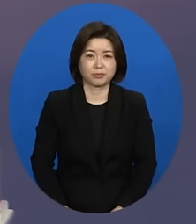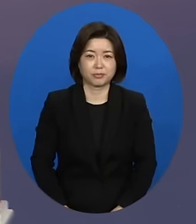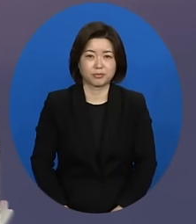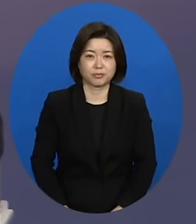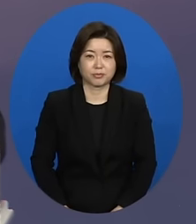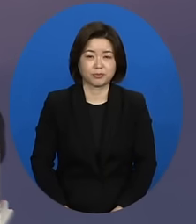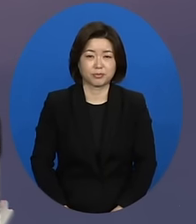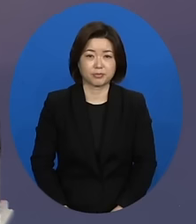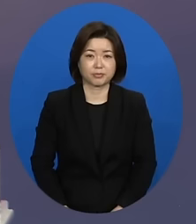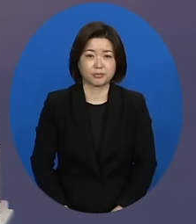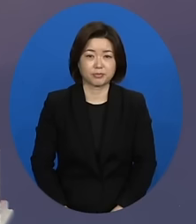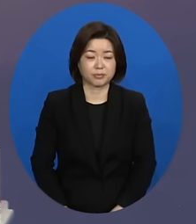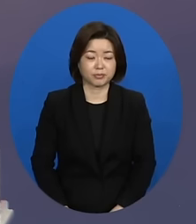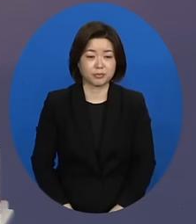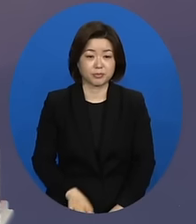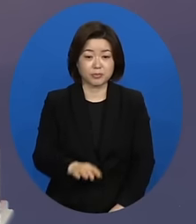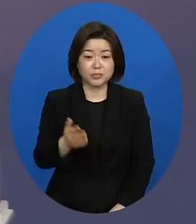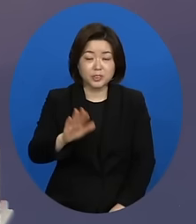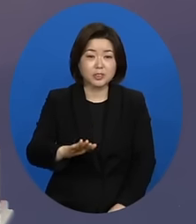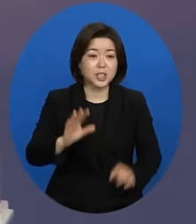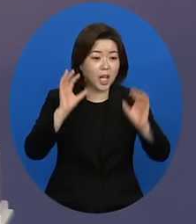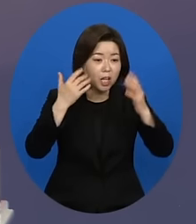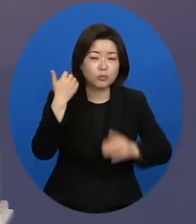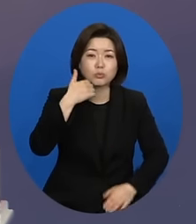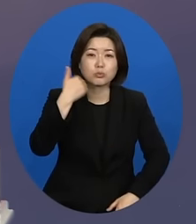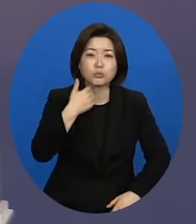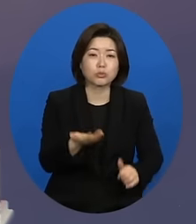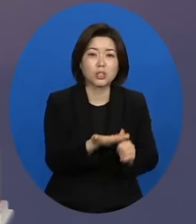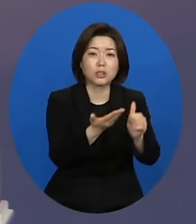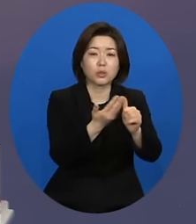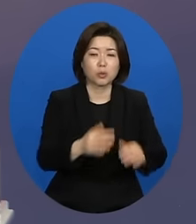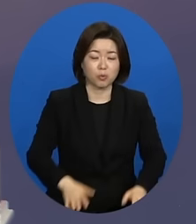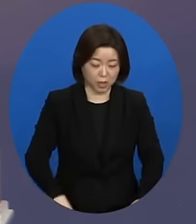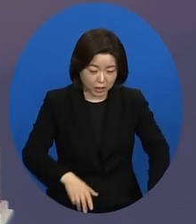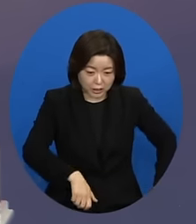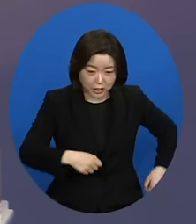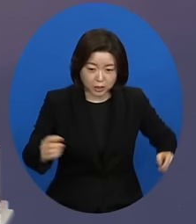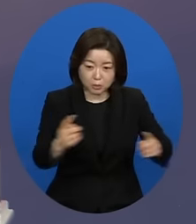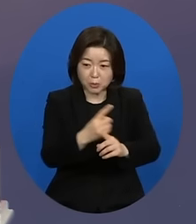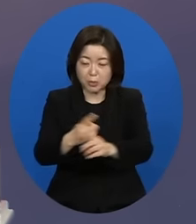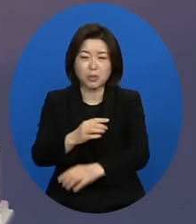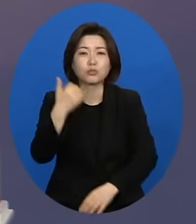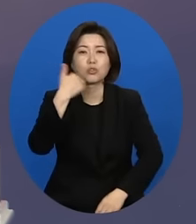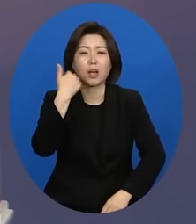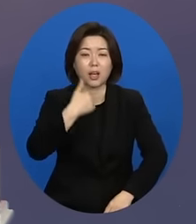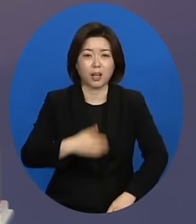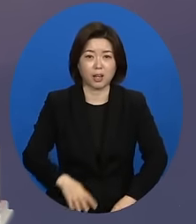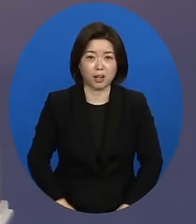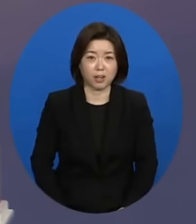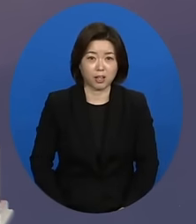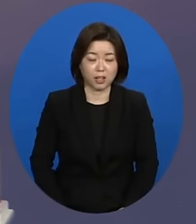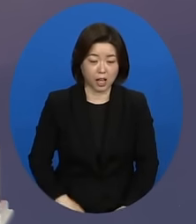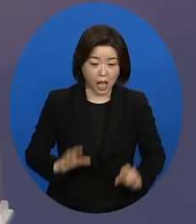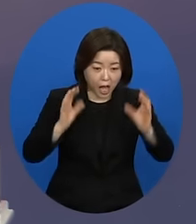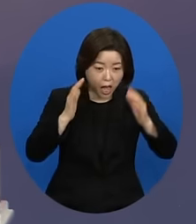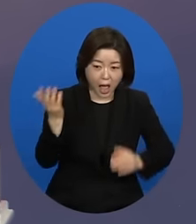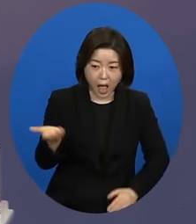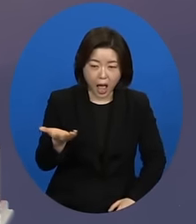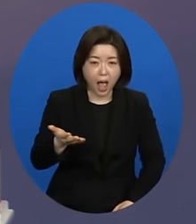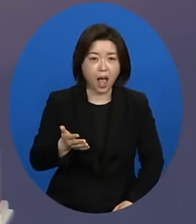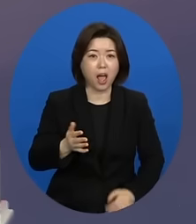근데 애들은 누가 키우냐고요. 기저귀는 누가 바꾸냐고요. 애가 아프면